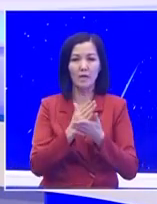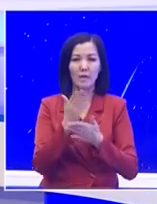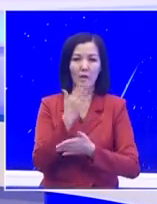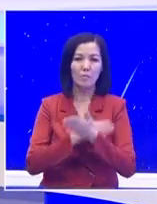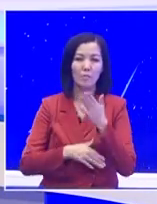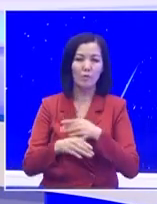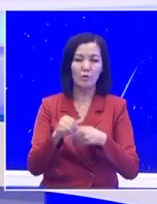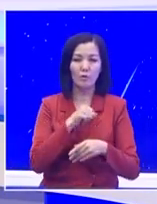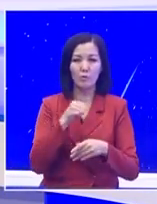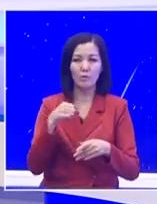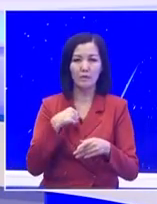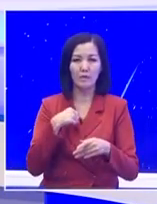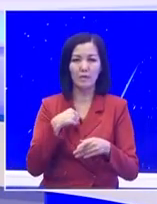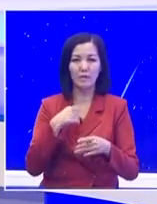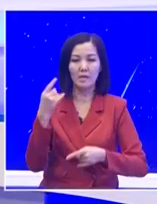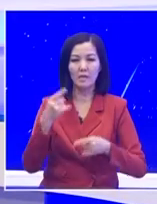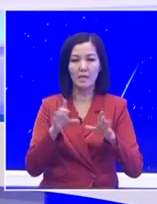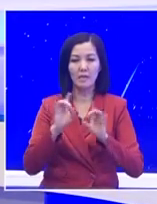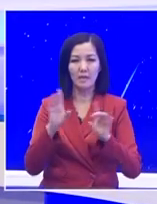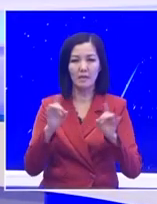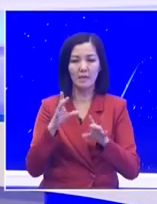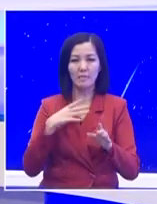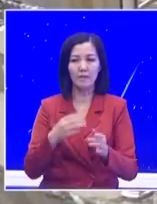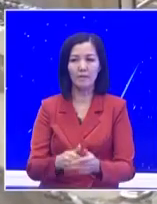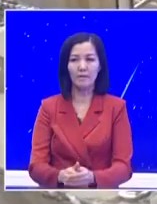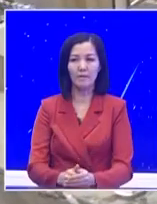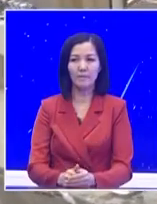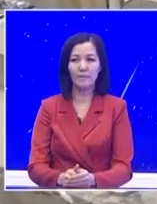өзекті мәселелерін біздің арнамызбен бөлісті.